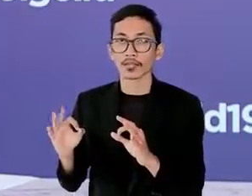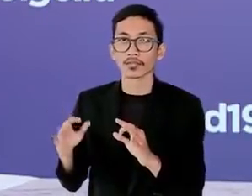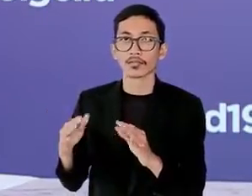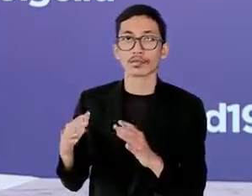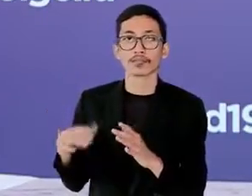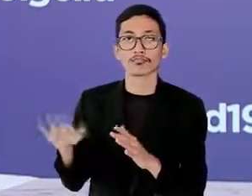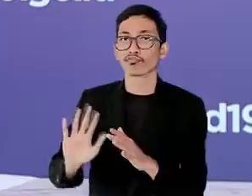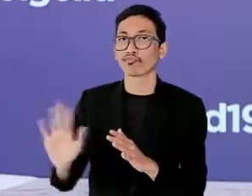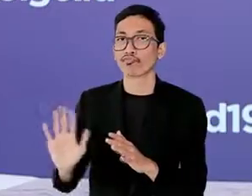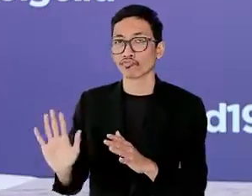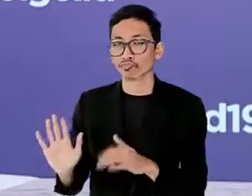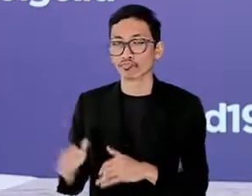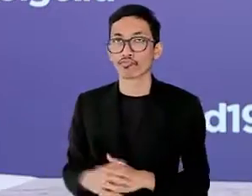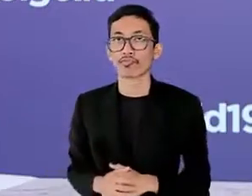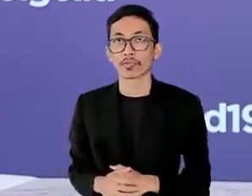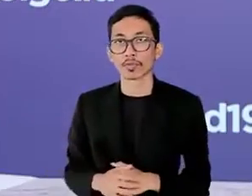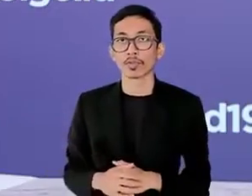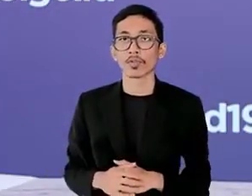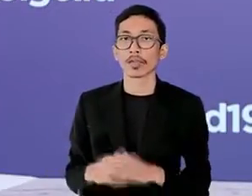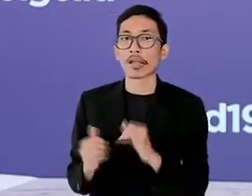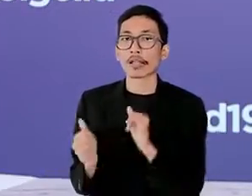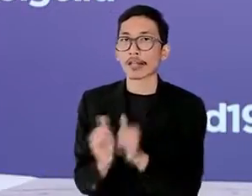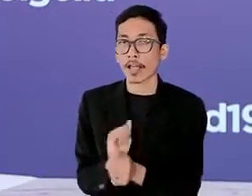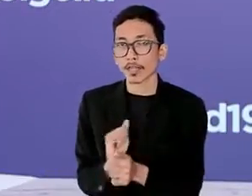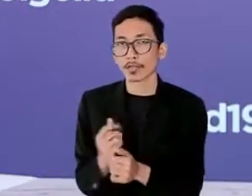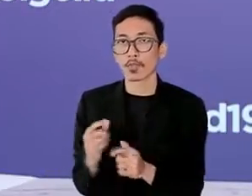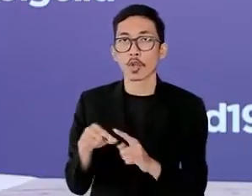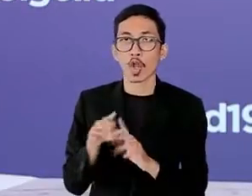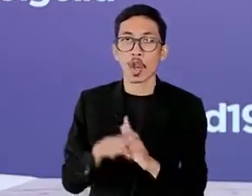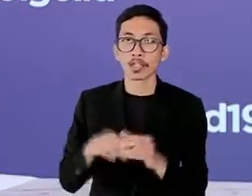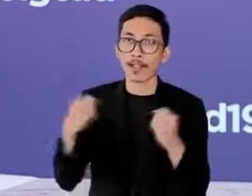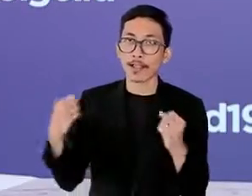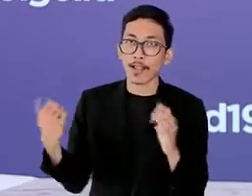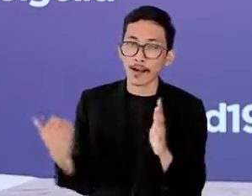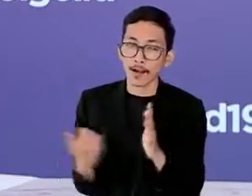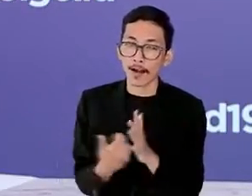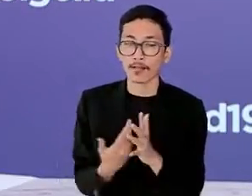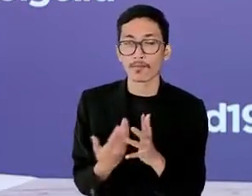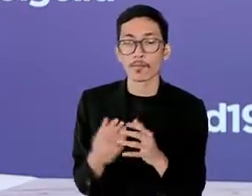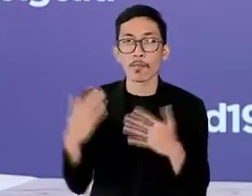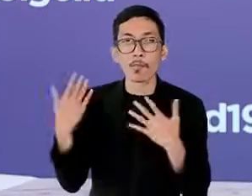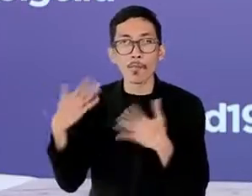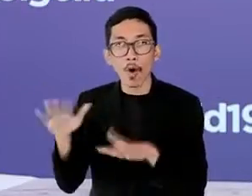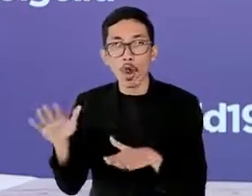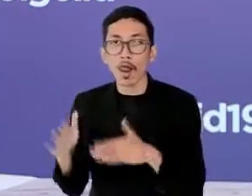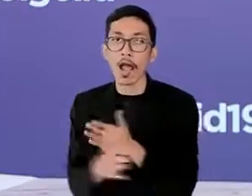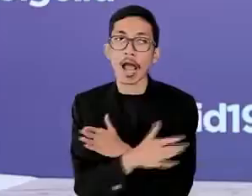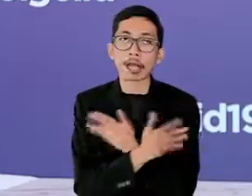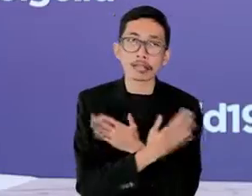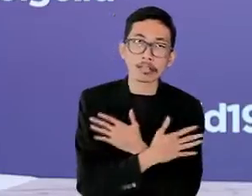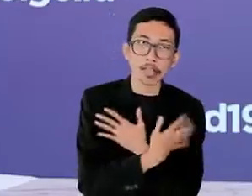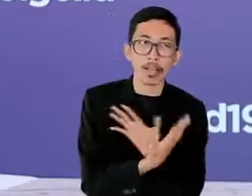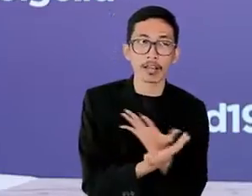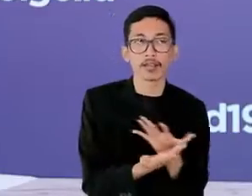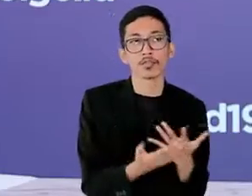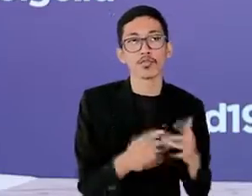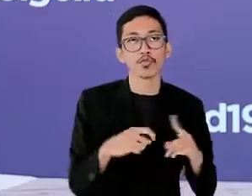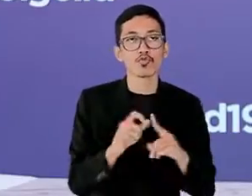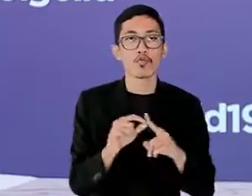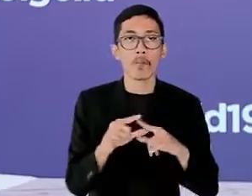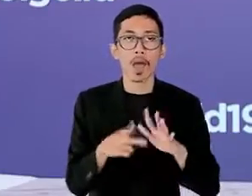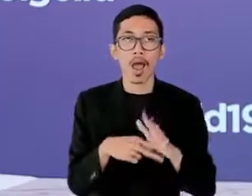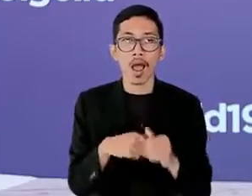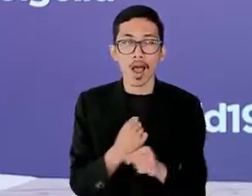ujicoba protes di mall atau pusat perbelanjaan di Kota Banda Aceh kota Jambi Kota Kupang